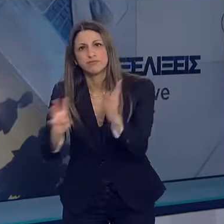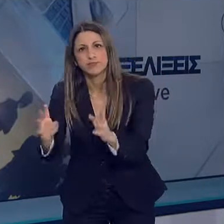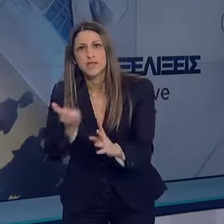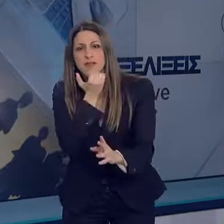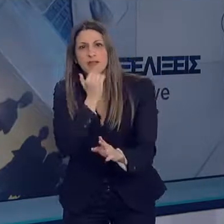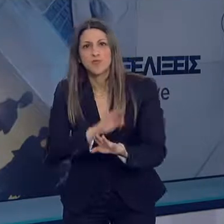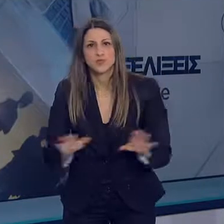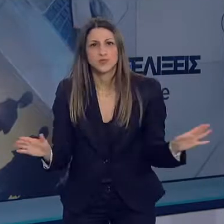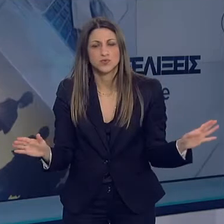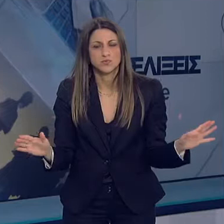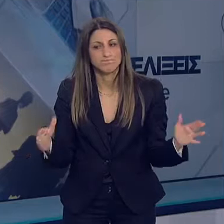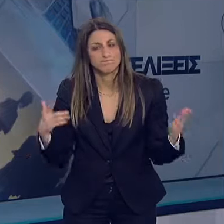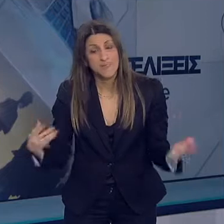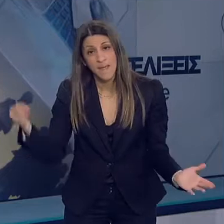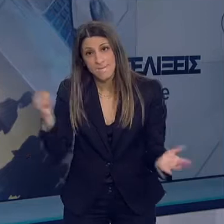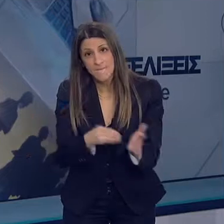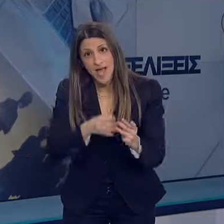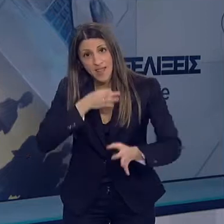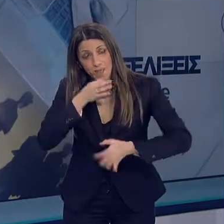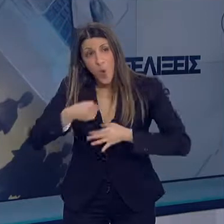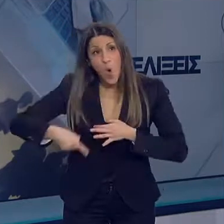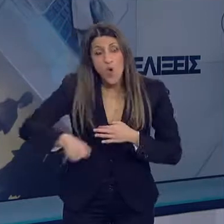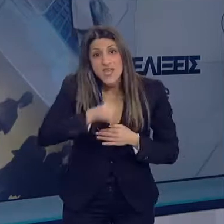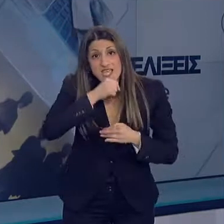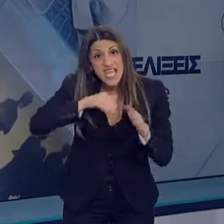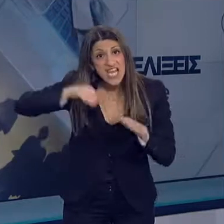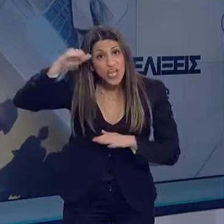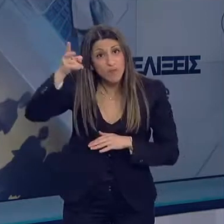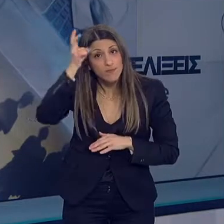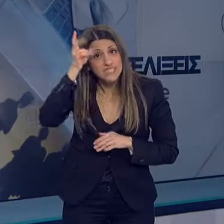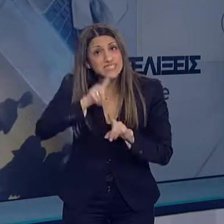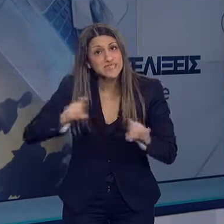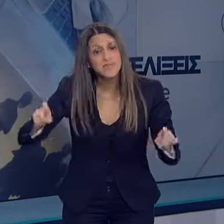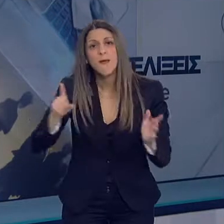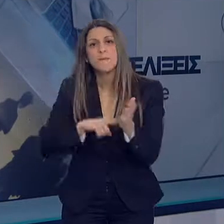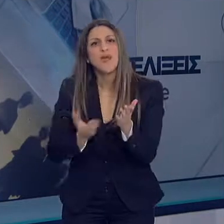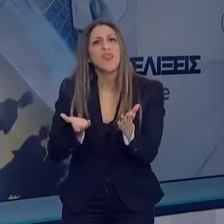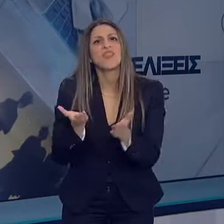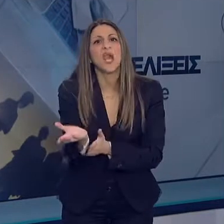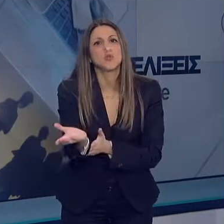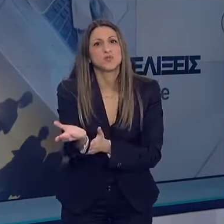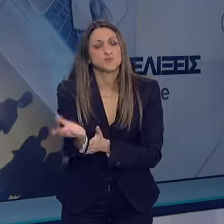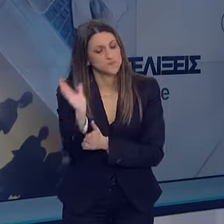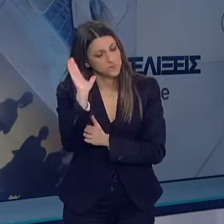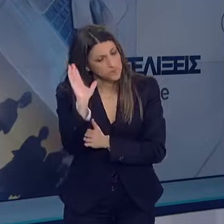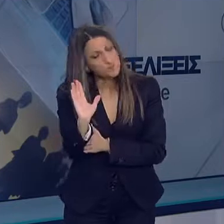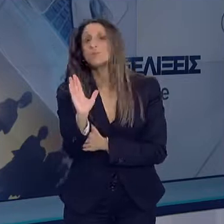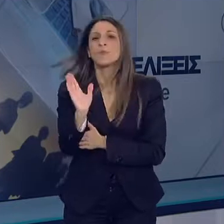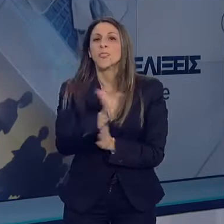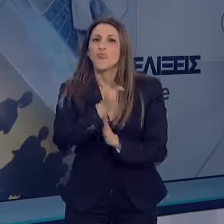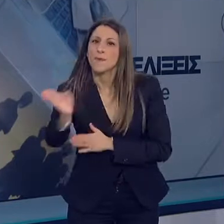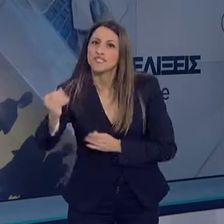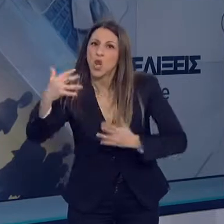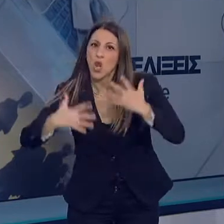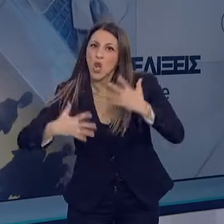συγχρονισμού, θα θέλαμε να υπενθυμίσουμε στους σεβαστούς ηλικιωμένους συμπολίτες μας, αναφορικά με την υποβολή φορολογικής δήλωσης και προσέλευσή τους στα